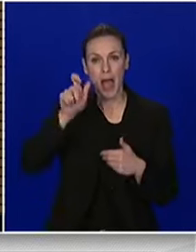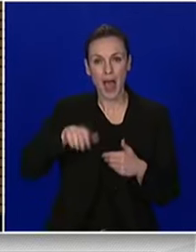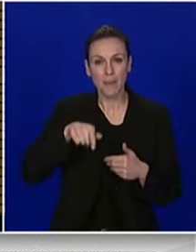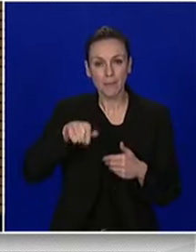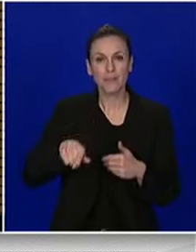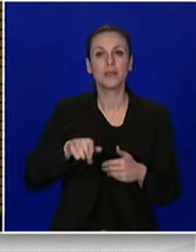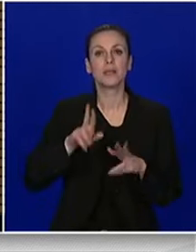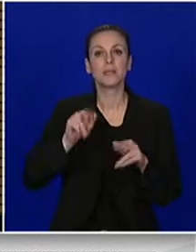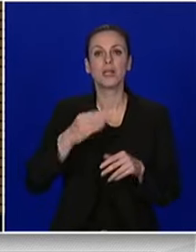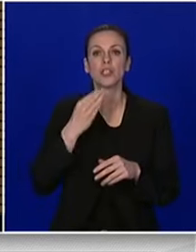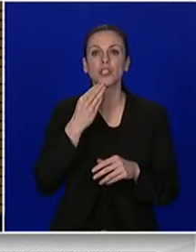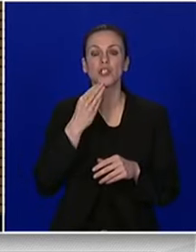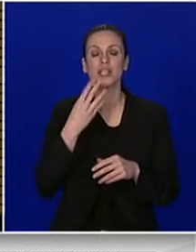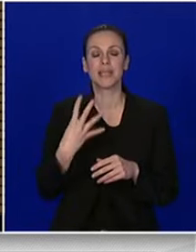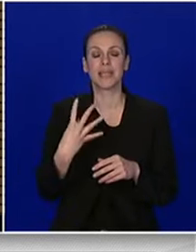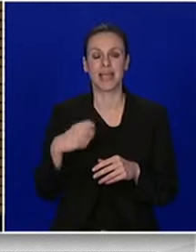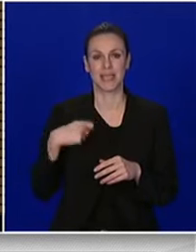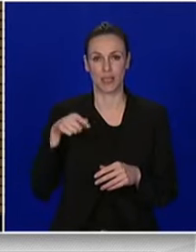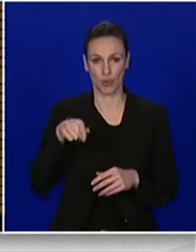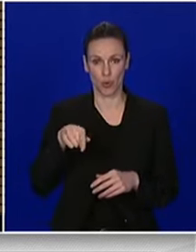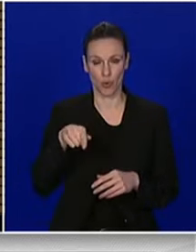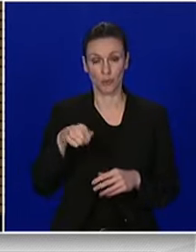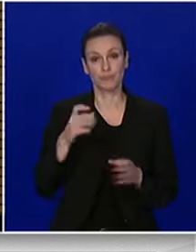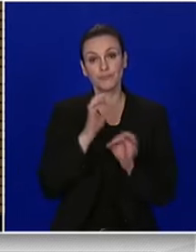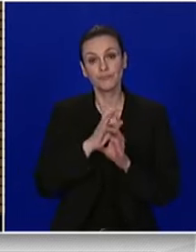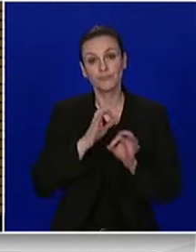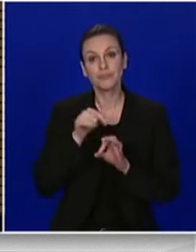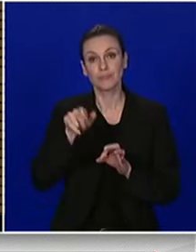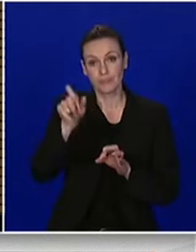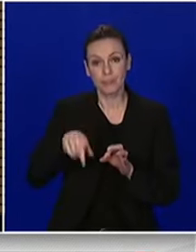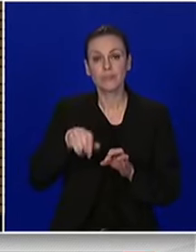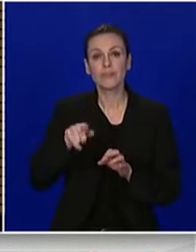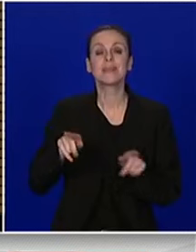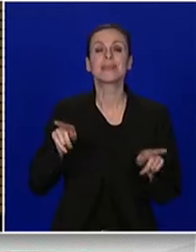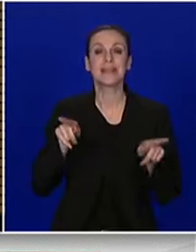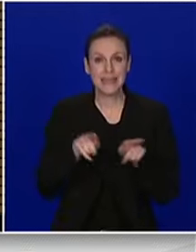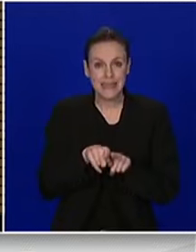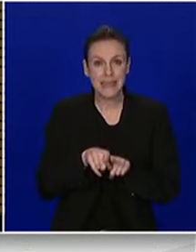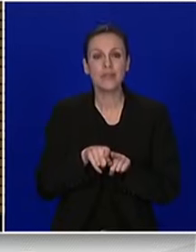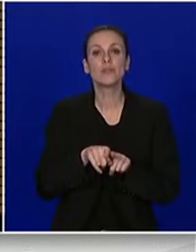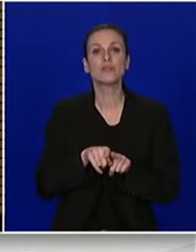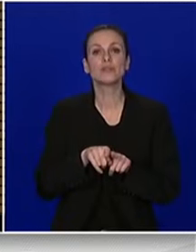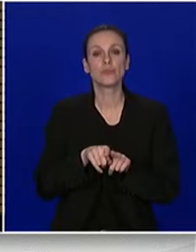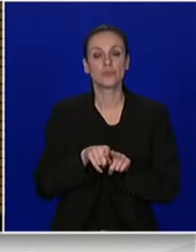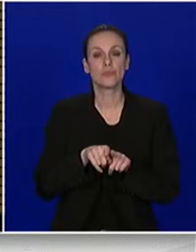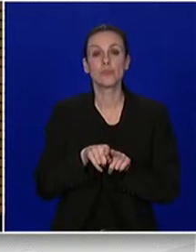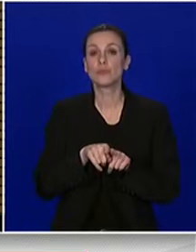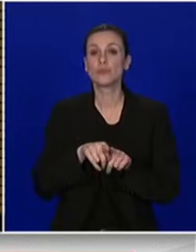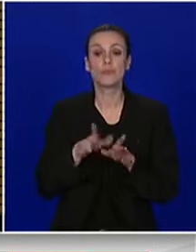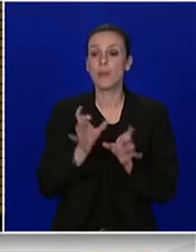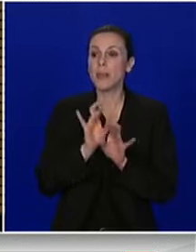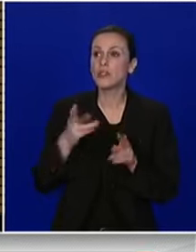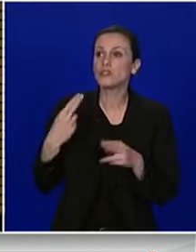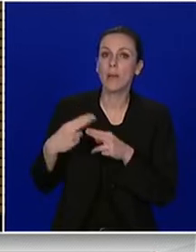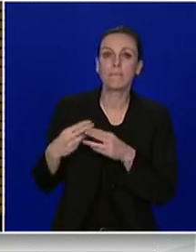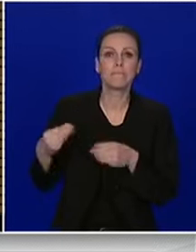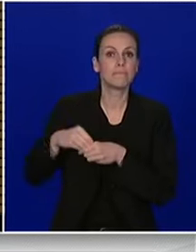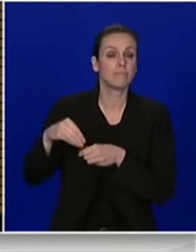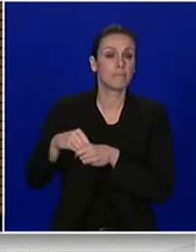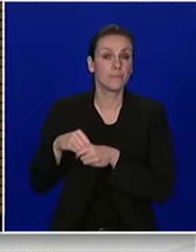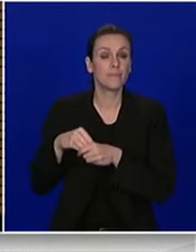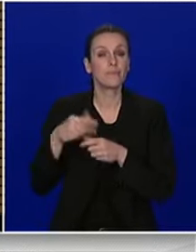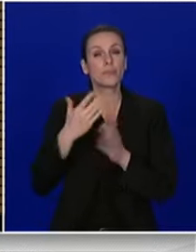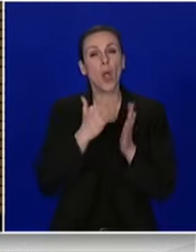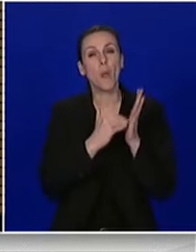dobi od 40 godina. Nažalost, ta osoba je isto tako bila osoba bez komorbiditeta. Drugi